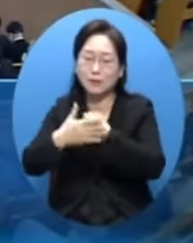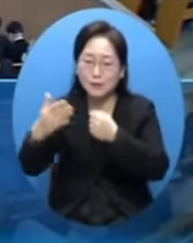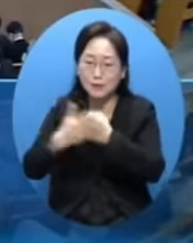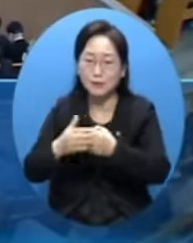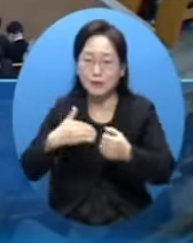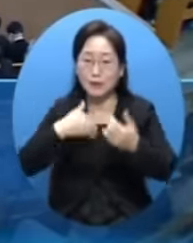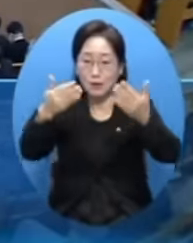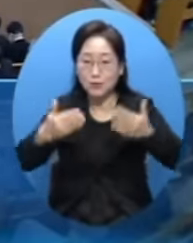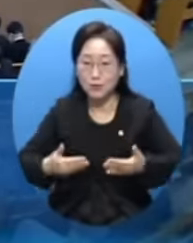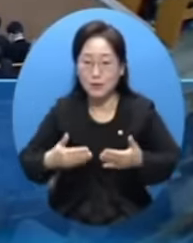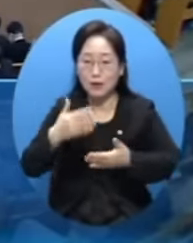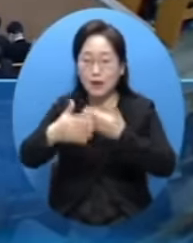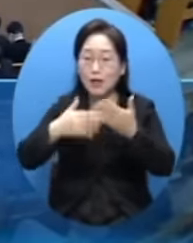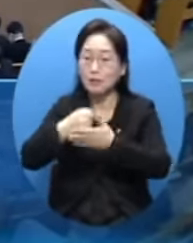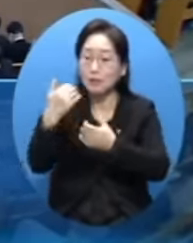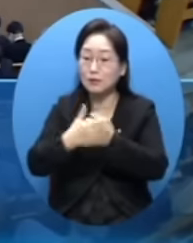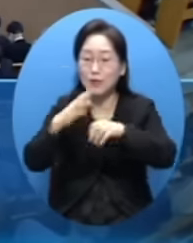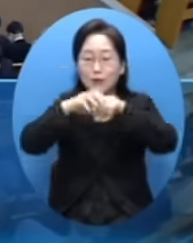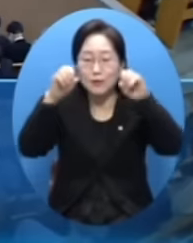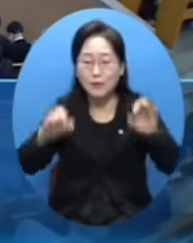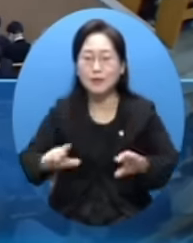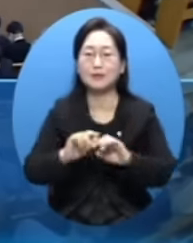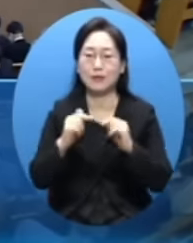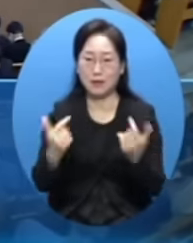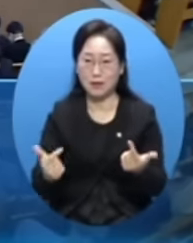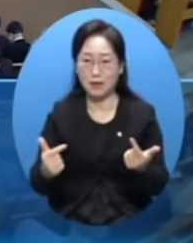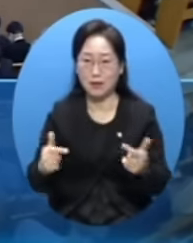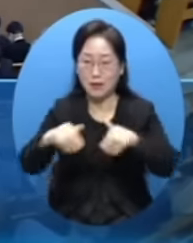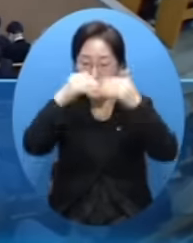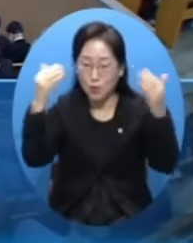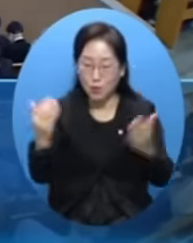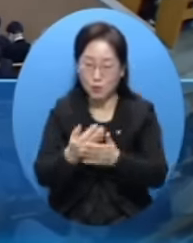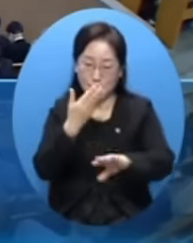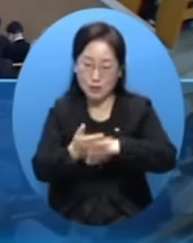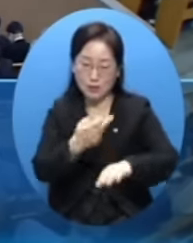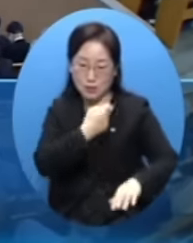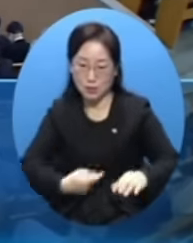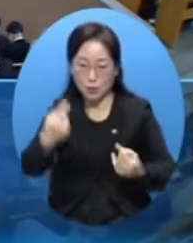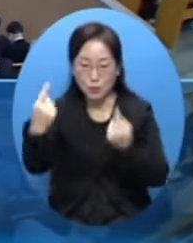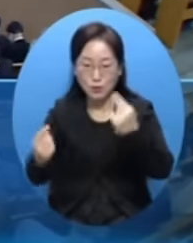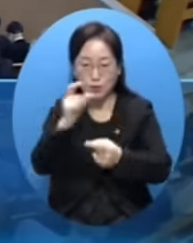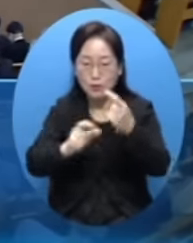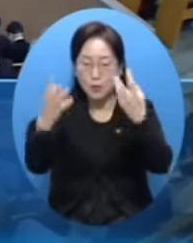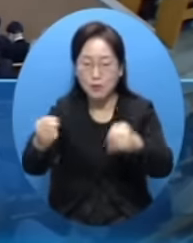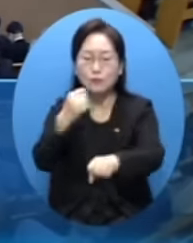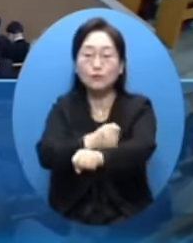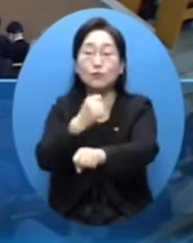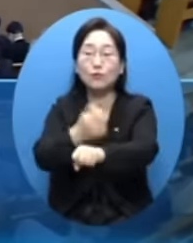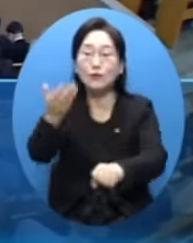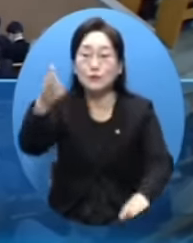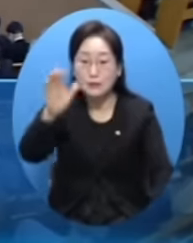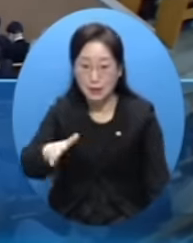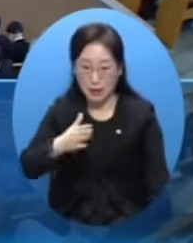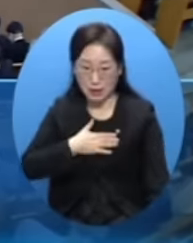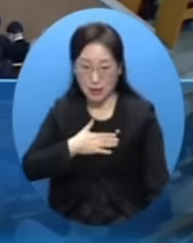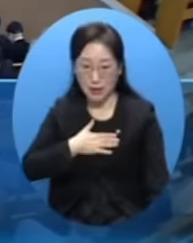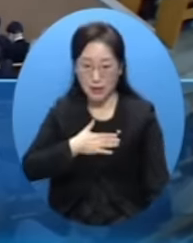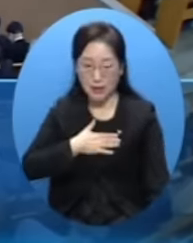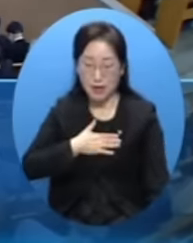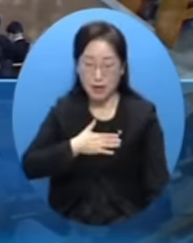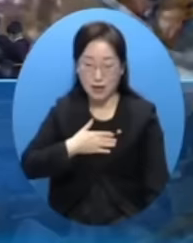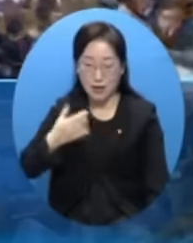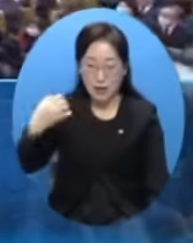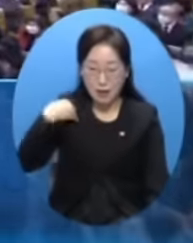내게 주신 그의 은혜가 헛 가 모든 사도보다 더많이 수고하였으나 내가 한 것이 아니요